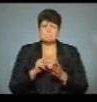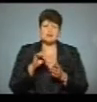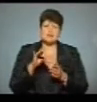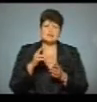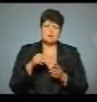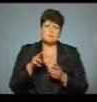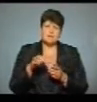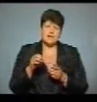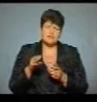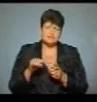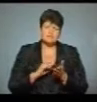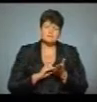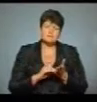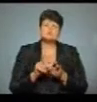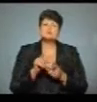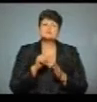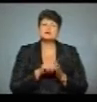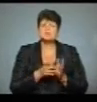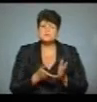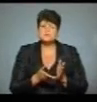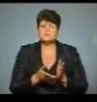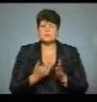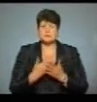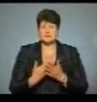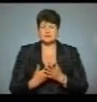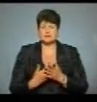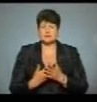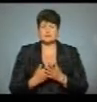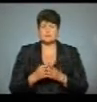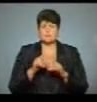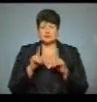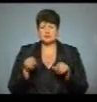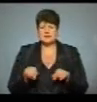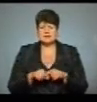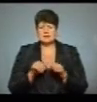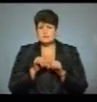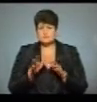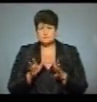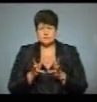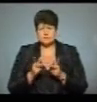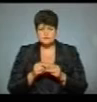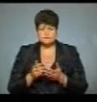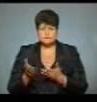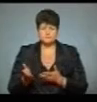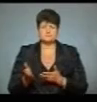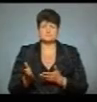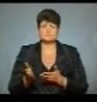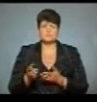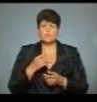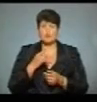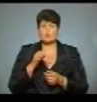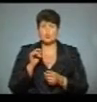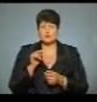таке предмети, так? От були такі питання там щодо бюлетенів, які не підлягають врахуванню. От, тобто говорить про те,